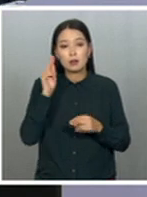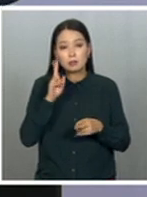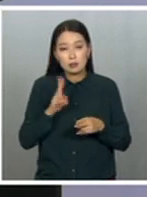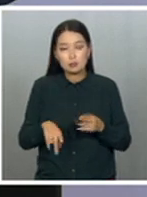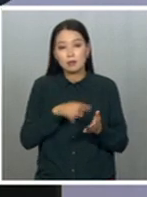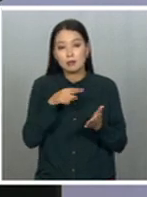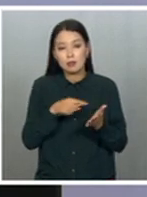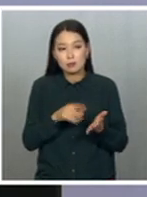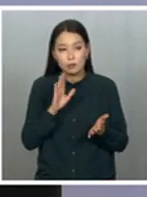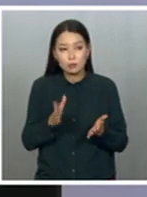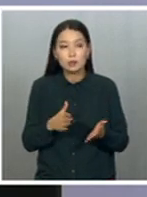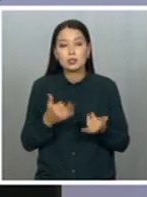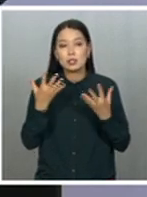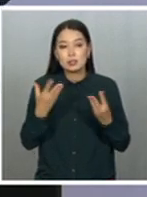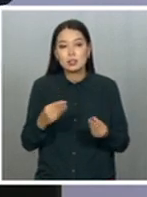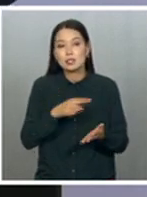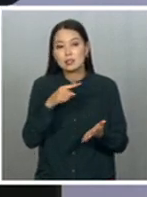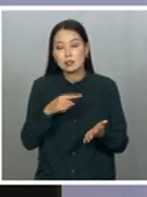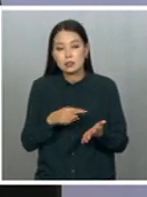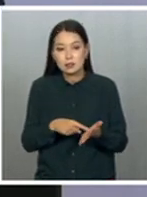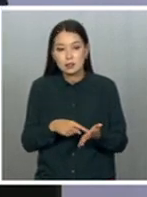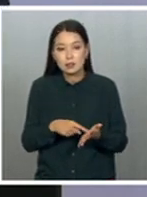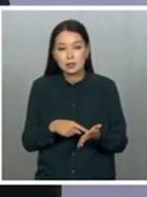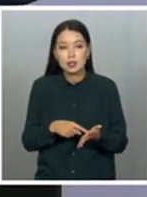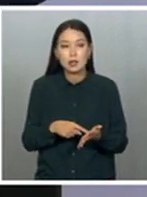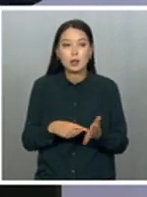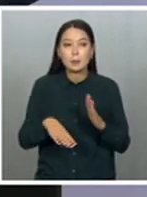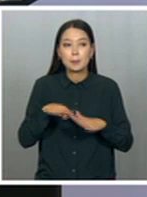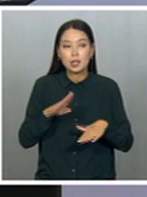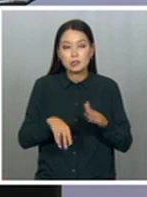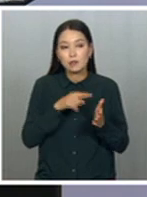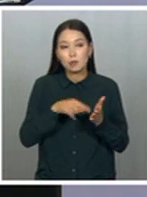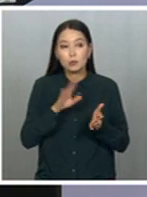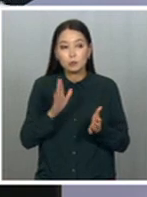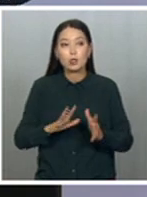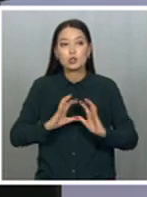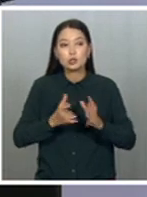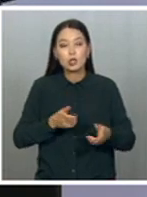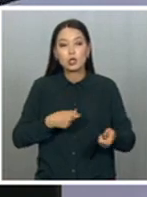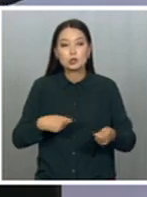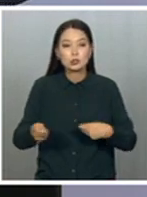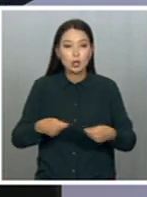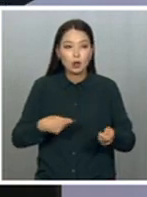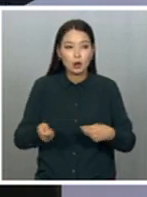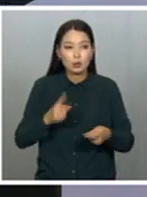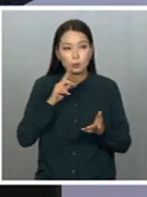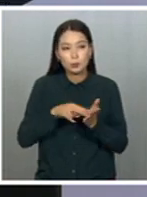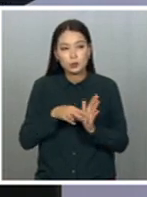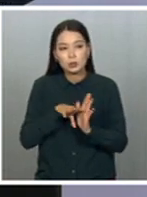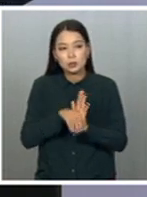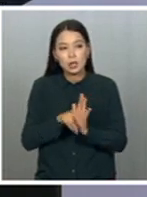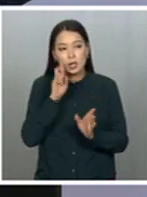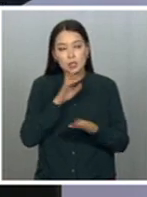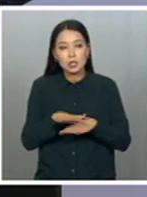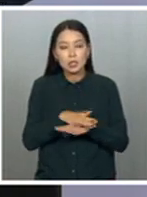белгілі. Ендеше бүгінгі зерттеу сұрағымыз дүниежүзілік сауда ұйымына кірудің Қазақстан үшін маңыздылығы